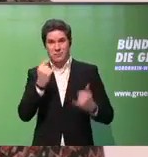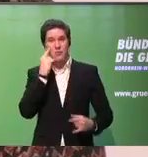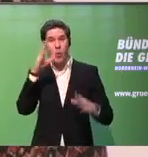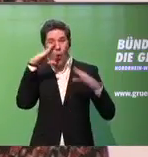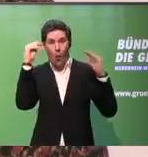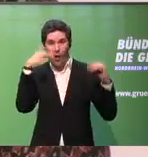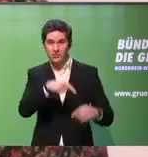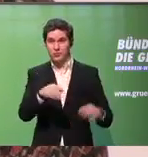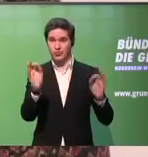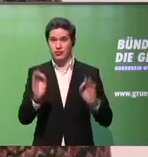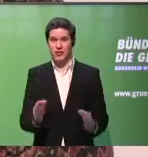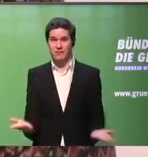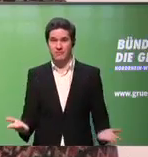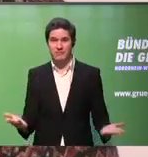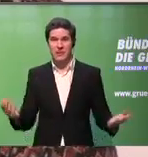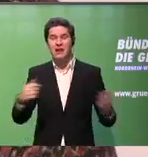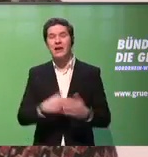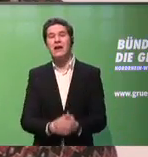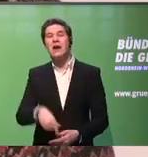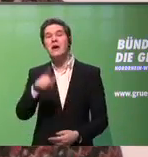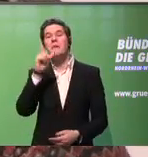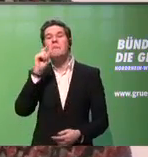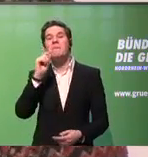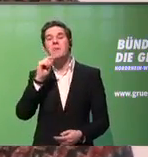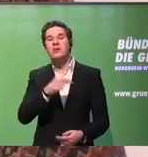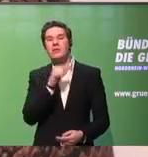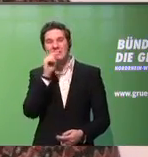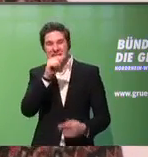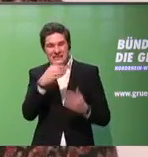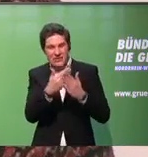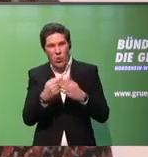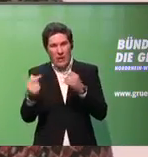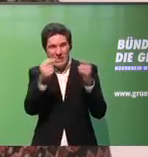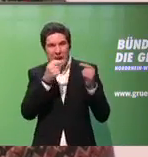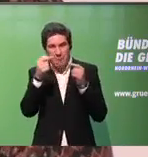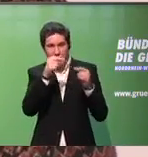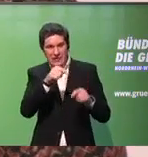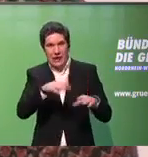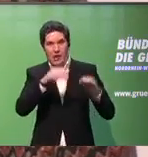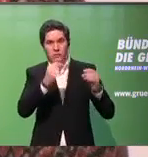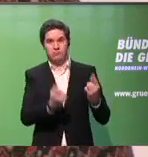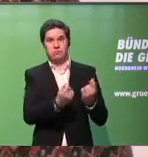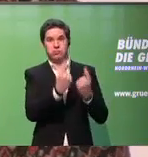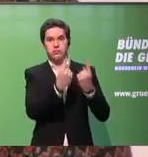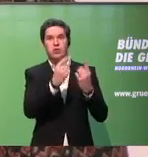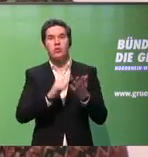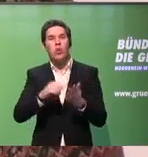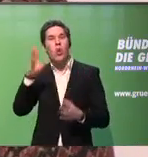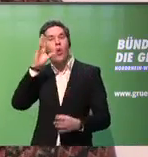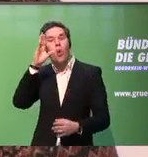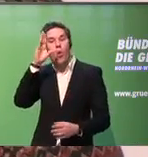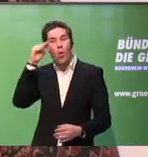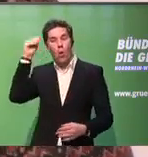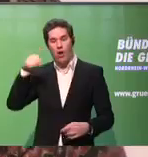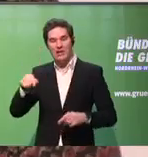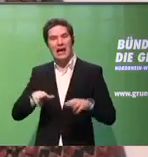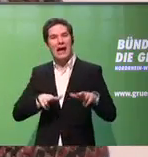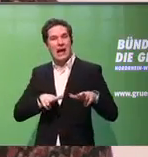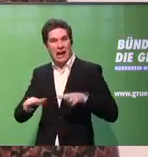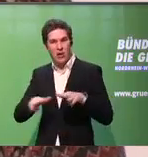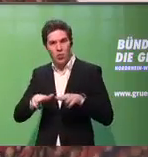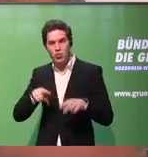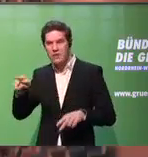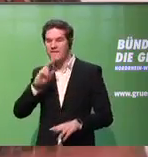Holland, wo die Subsidiaritätsdebatte herhält und die holländische Regierung eigentlich